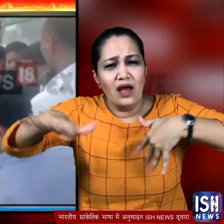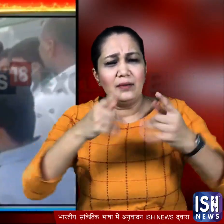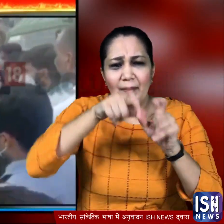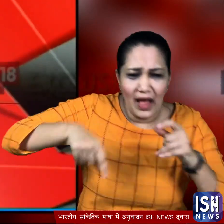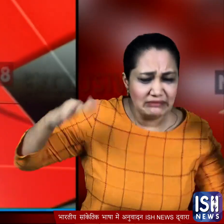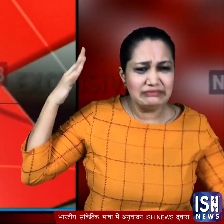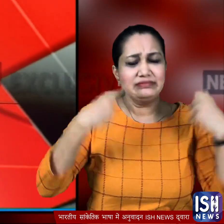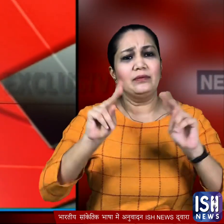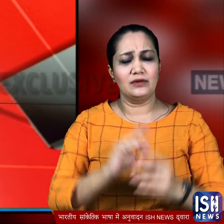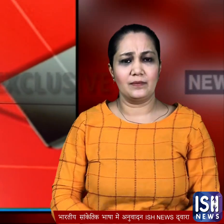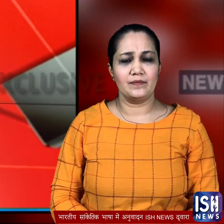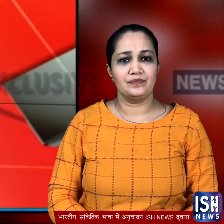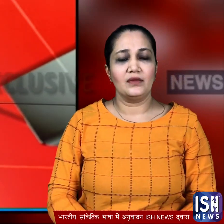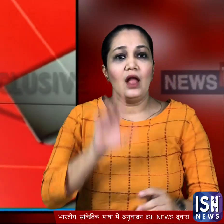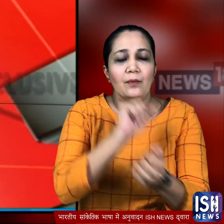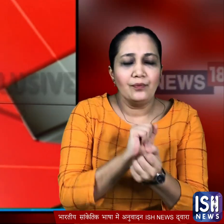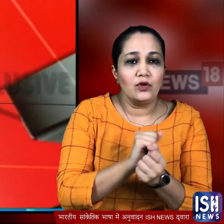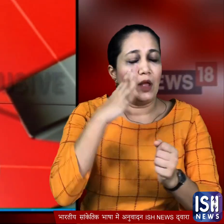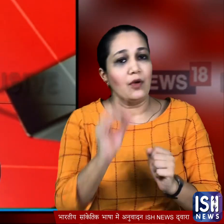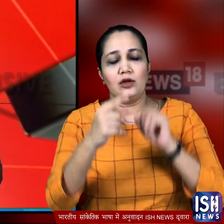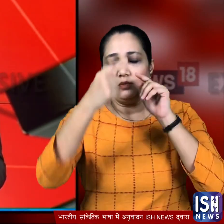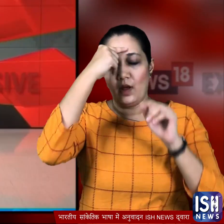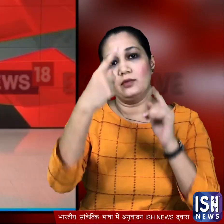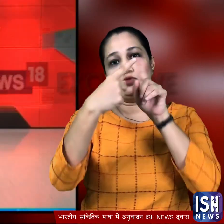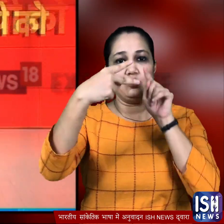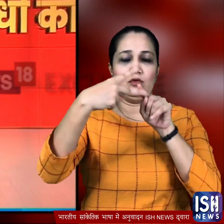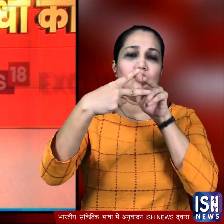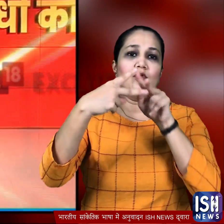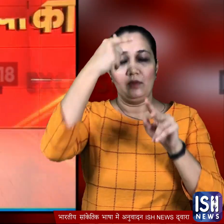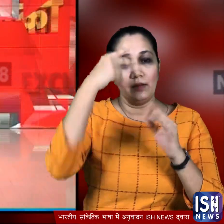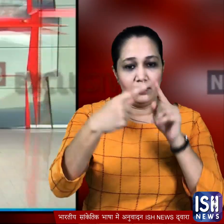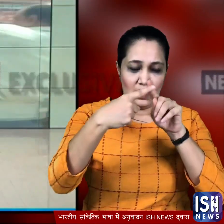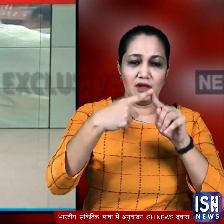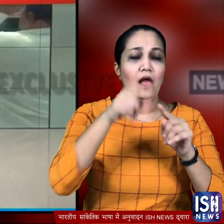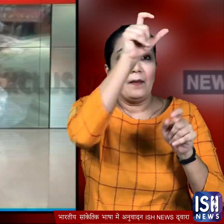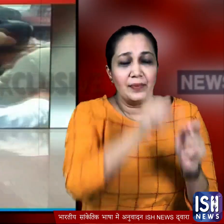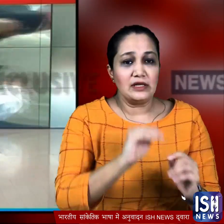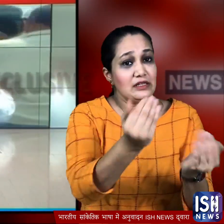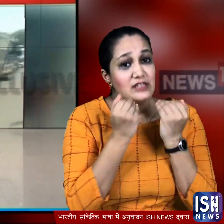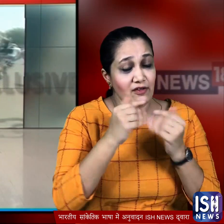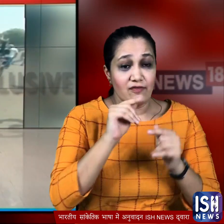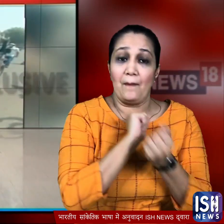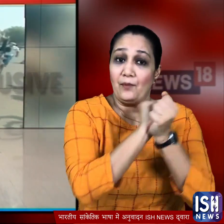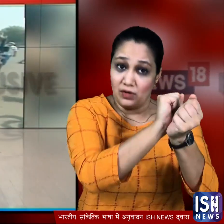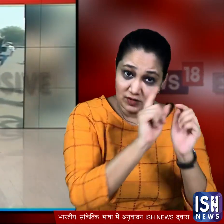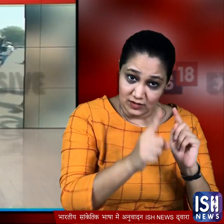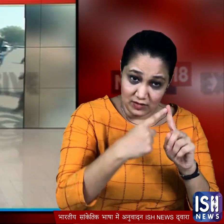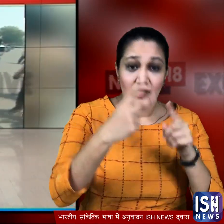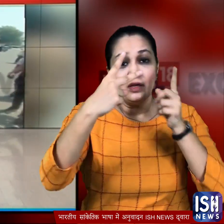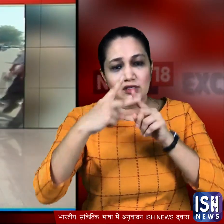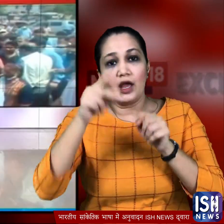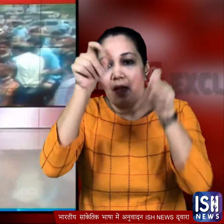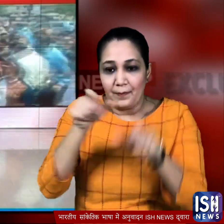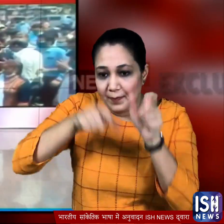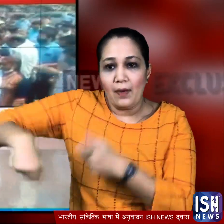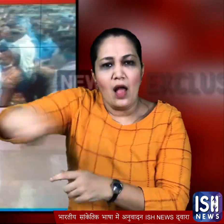लगे। लेकिन पुलिस के सामने एक साथ दो चुनौतियां खड़ी हो गई। पहली चुनौती अपराधी को सुरक्षित थाने तक पहुंचाना और दूसरी